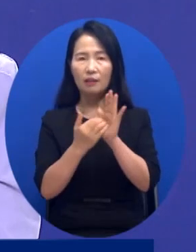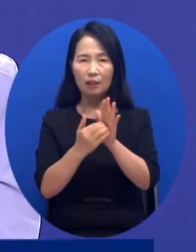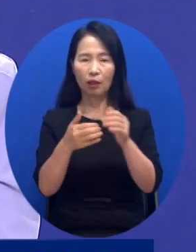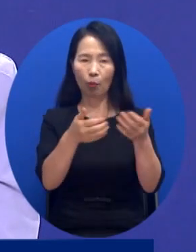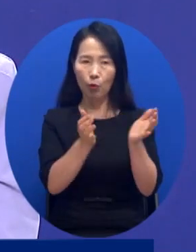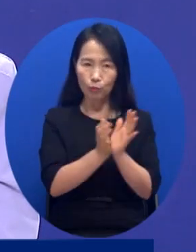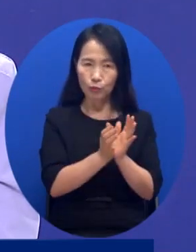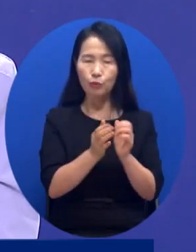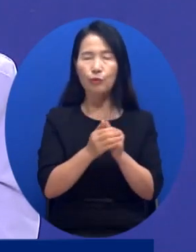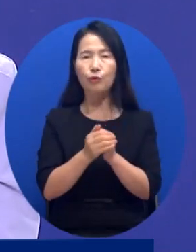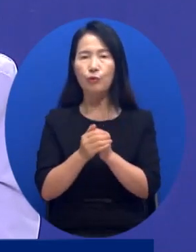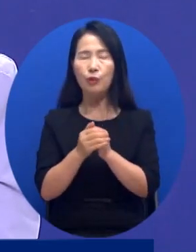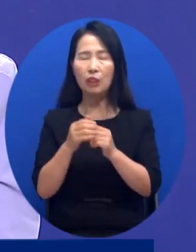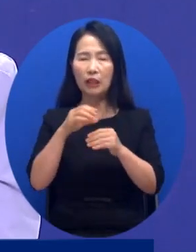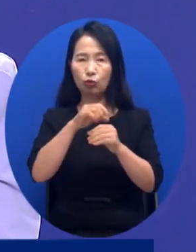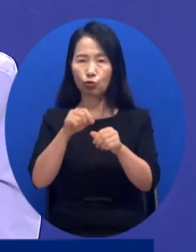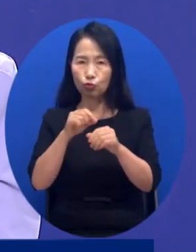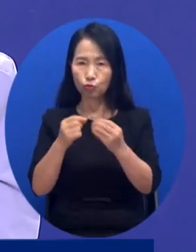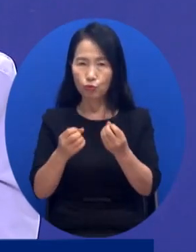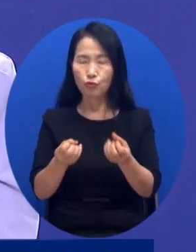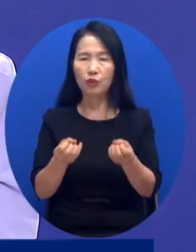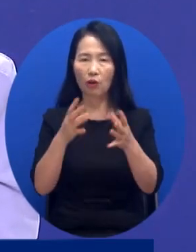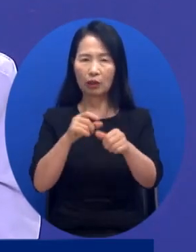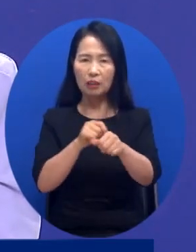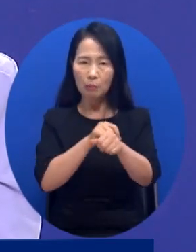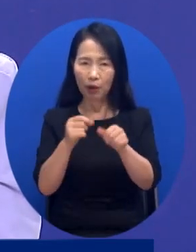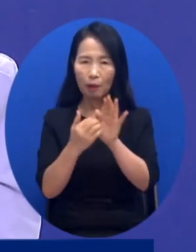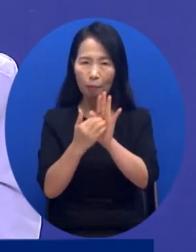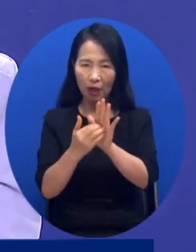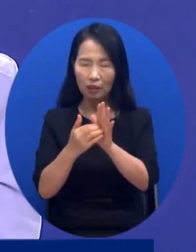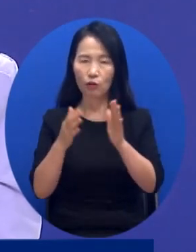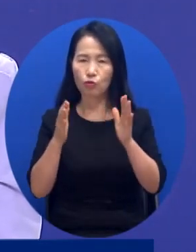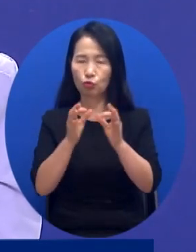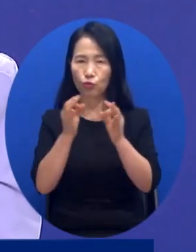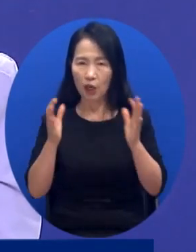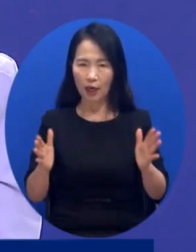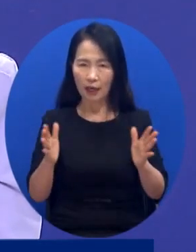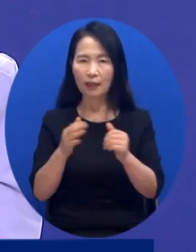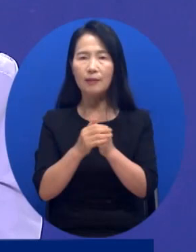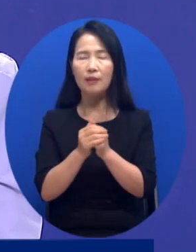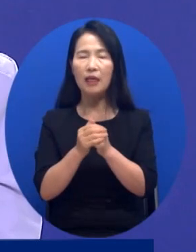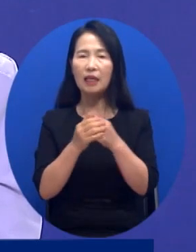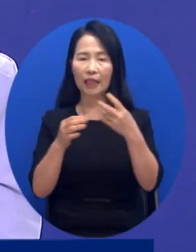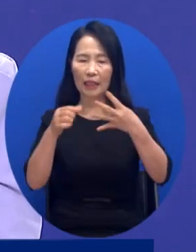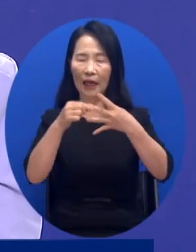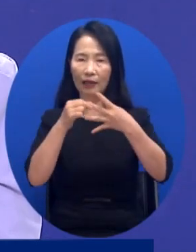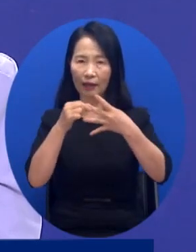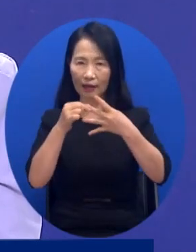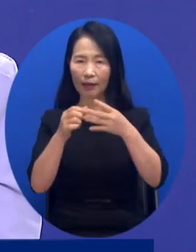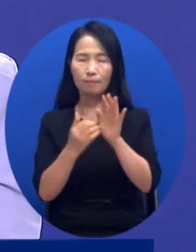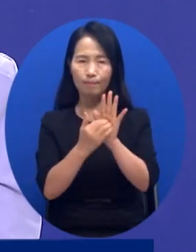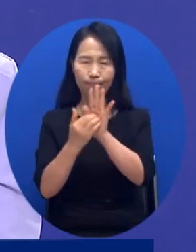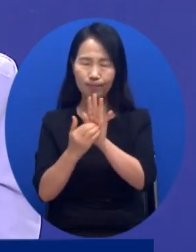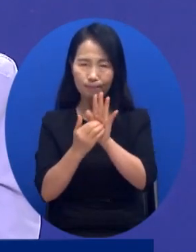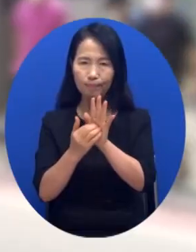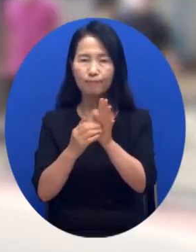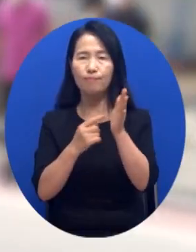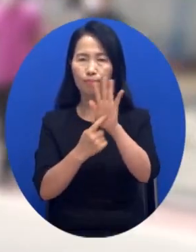추석 특별방역기간으로 정하고 2단계에 준하는 핵심 방역 조치들을 유지하기로 했습니다. 최대진 기자입니다.